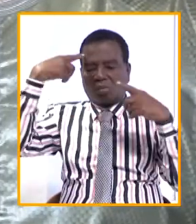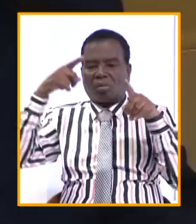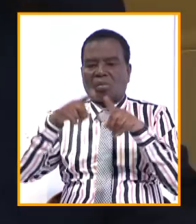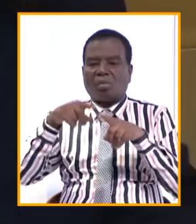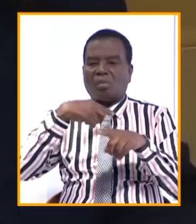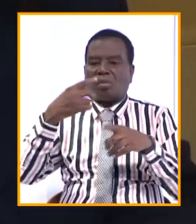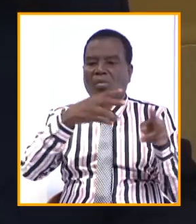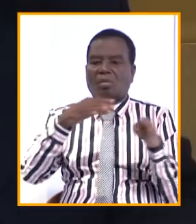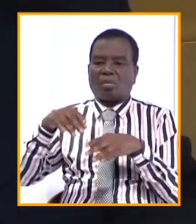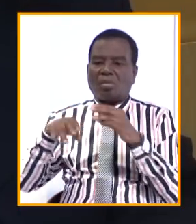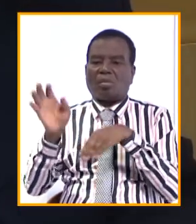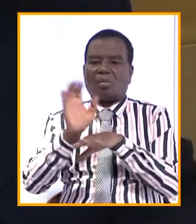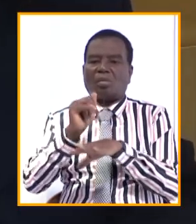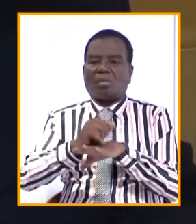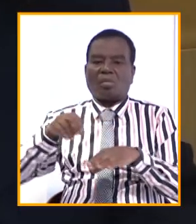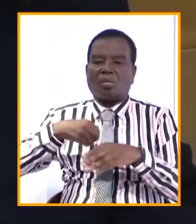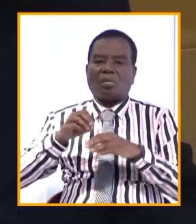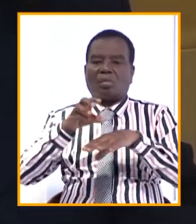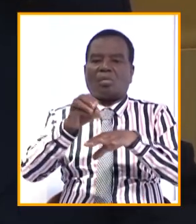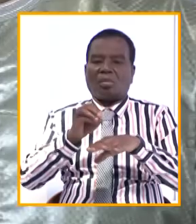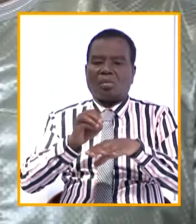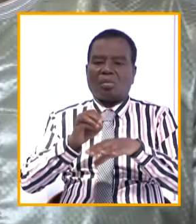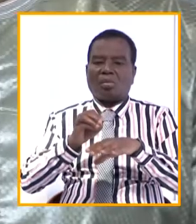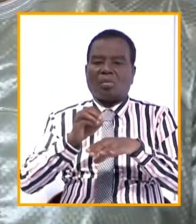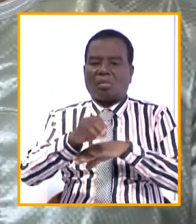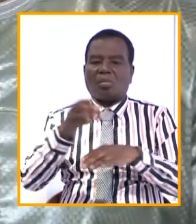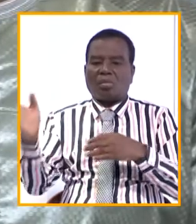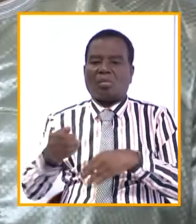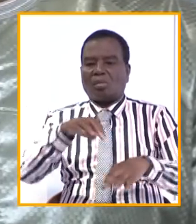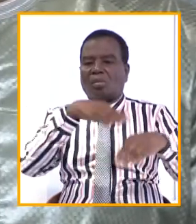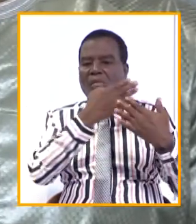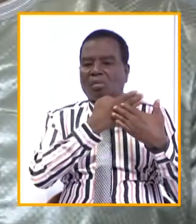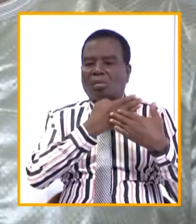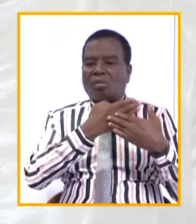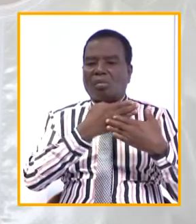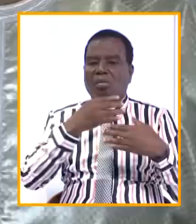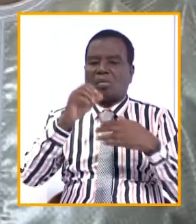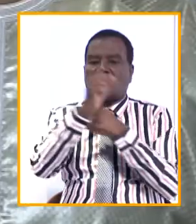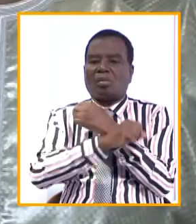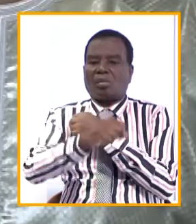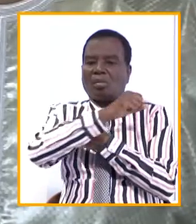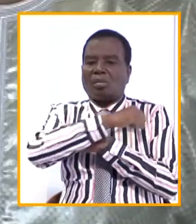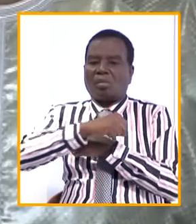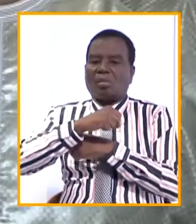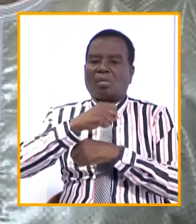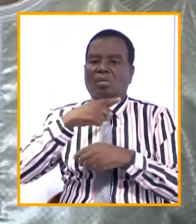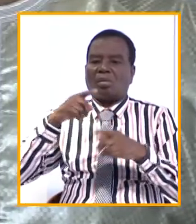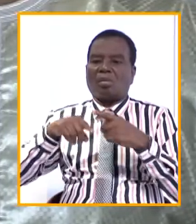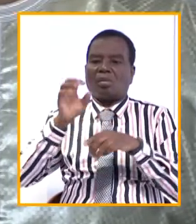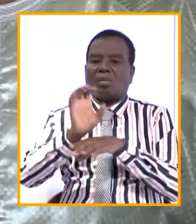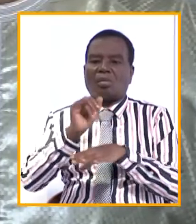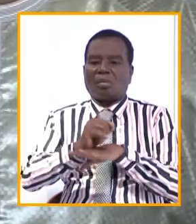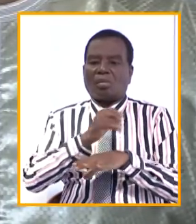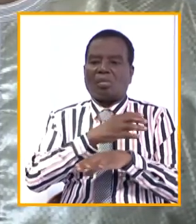en Côte d'Ivoire et nous sommes obligés de les prendre en charge. Donc j'ai demandé à la Suisse de faire un clin d'œil à la Côte d'Ivoire pour